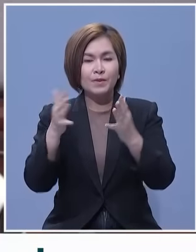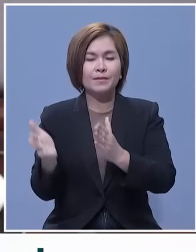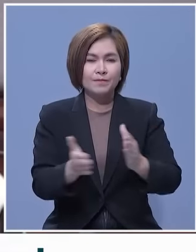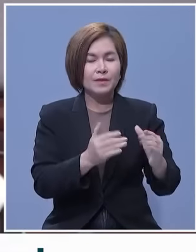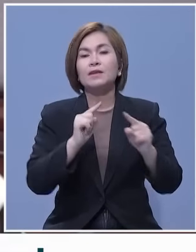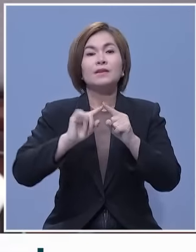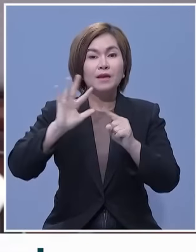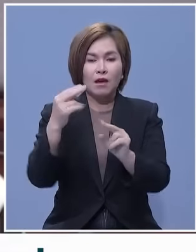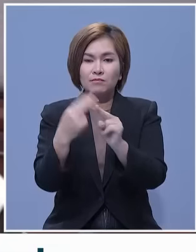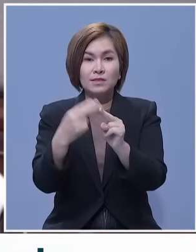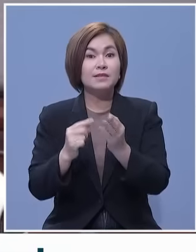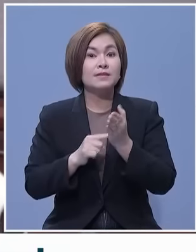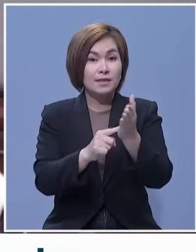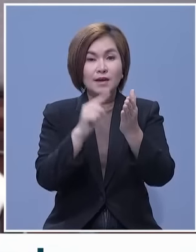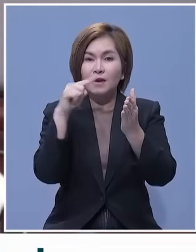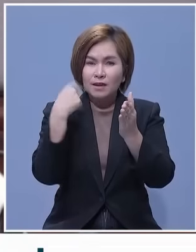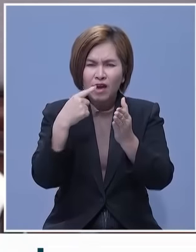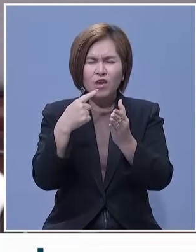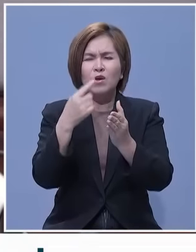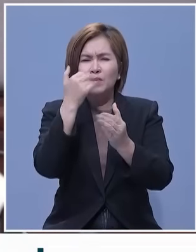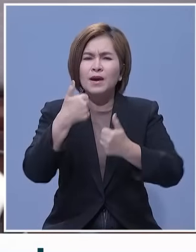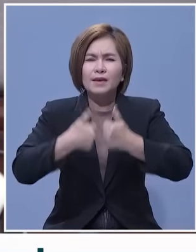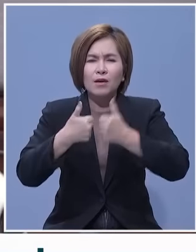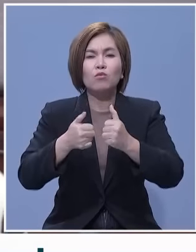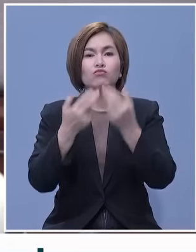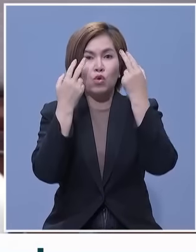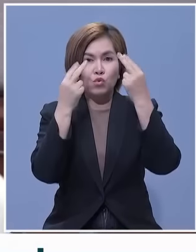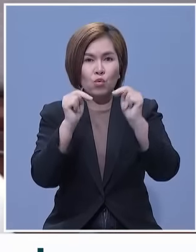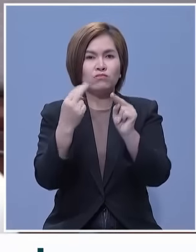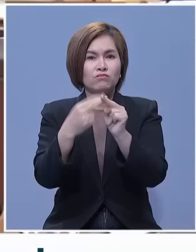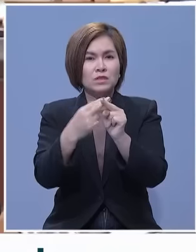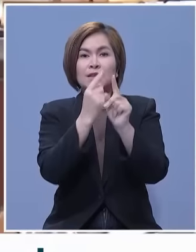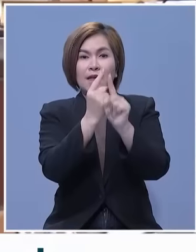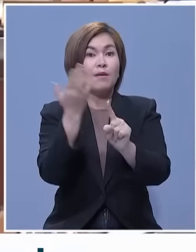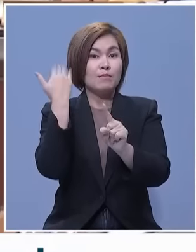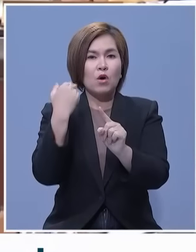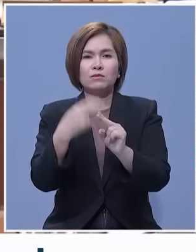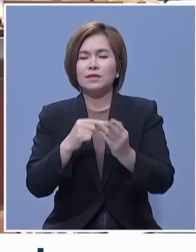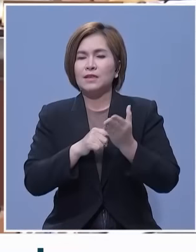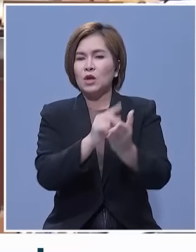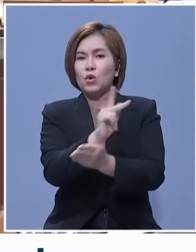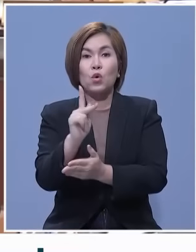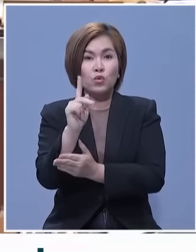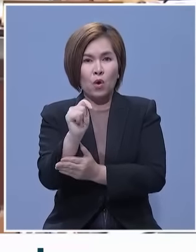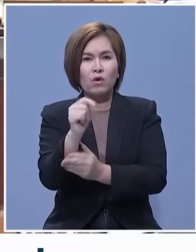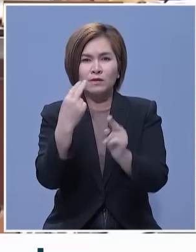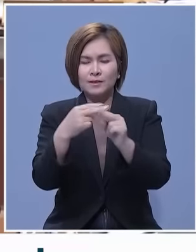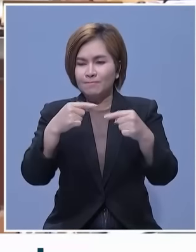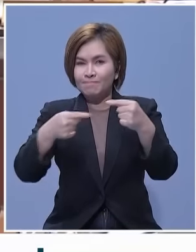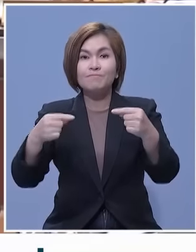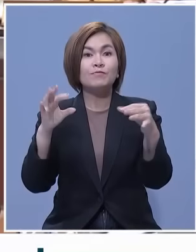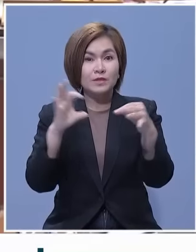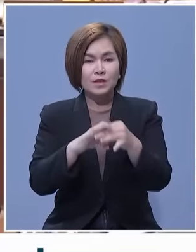จะรับการเสนอชื่อเป็นทางเลือกสำหรับการเป็นนายกคนใหม่ต้องเป็นชื่อที่เป็นแคนดิตที่ยกกตเอาไว้ก่อนหน้านี้กับ